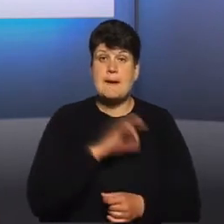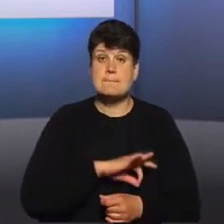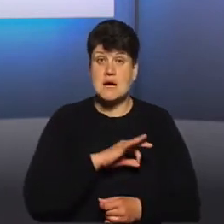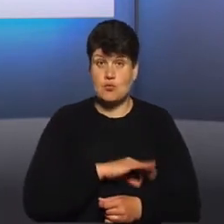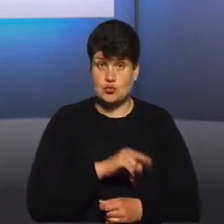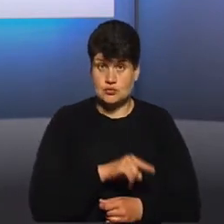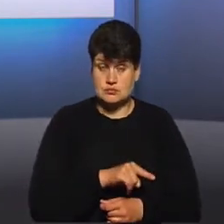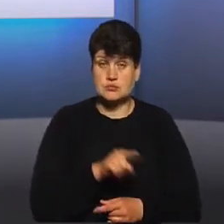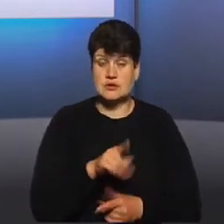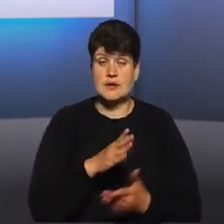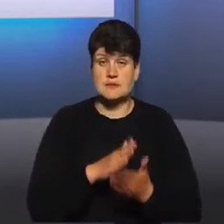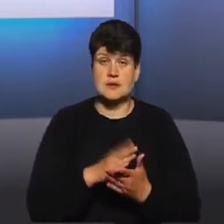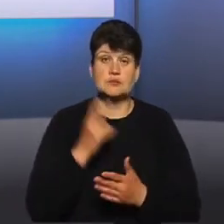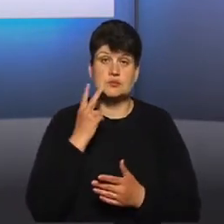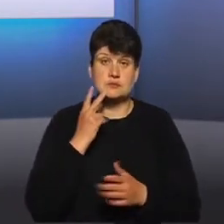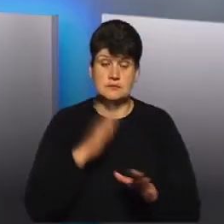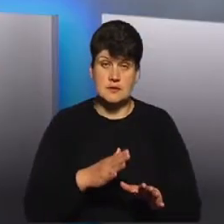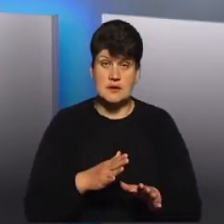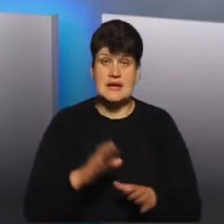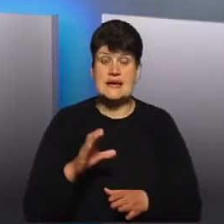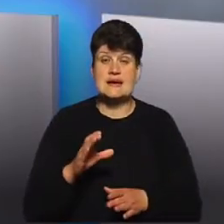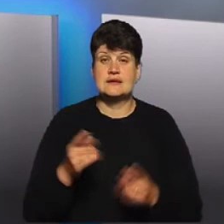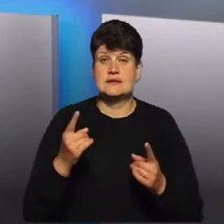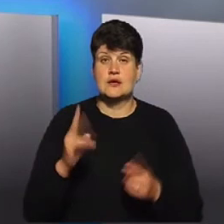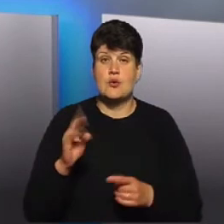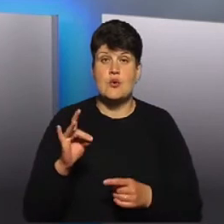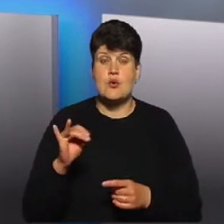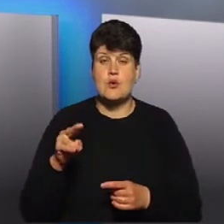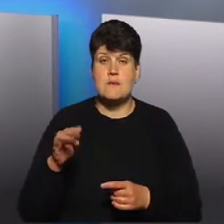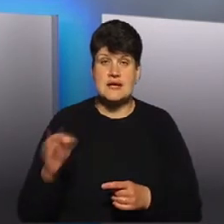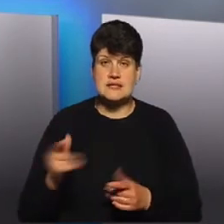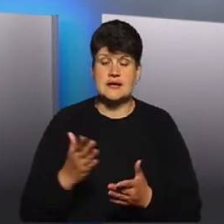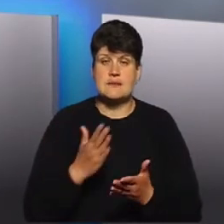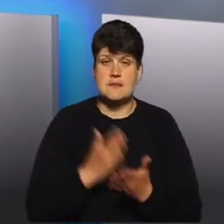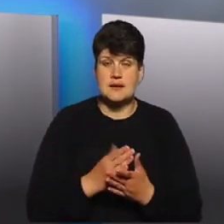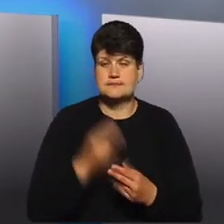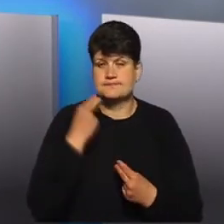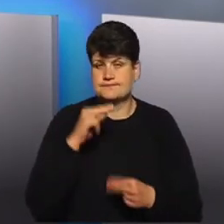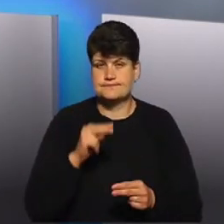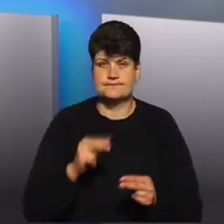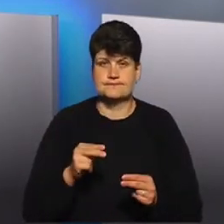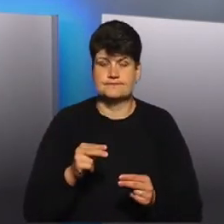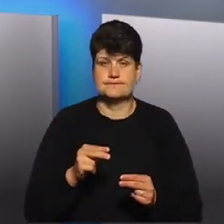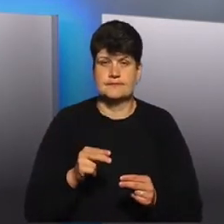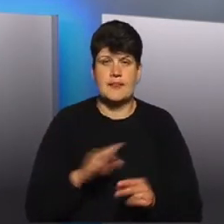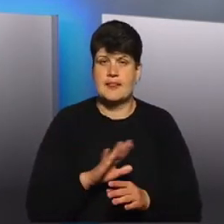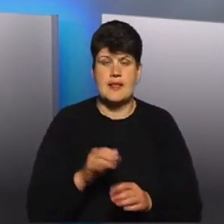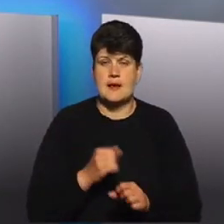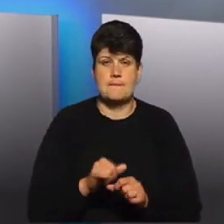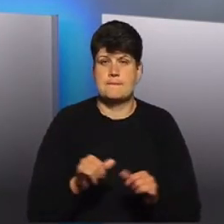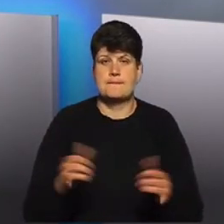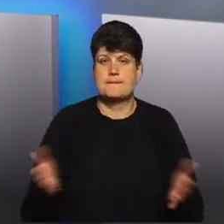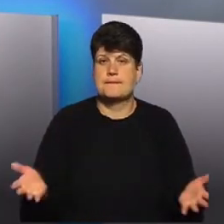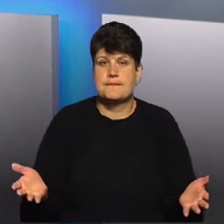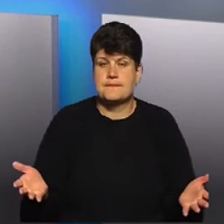а славетний Коропець, який має найкращі задатки, не процвітає. Ну, от бачите, якийсь такий баланс. Тобто немає